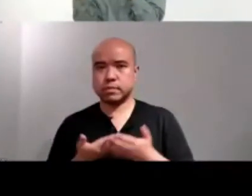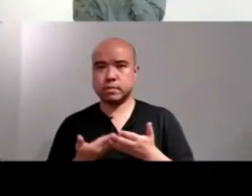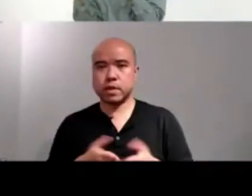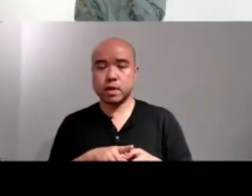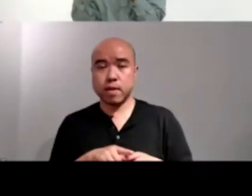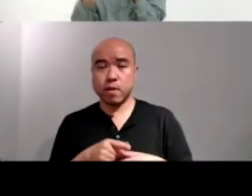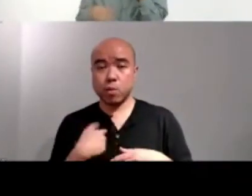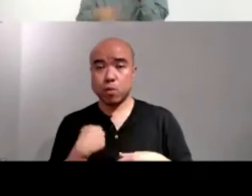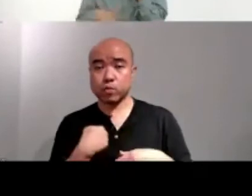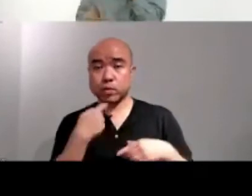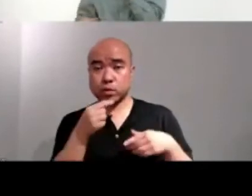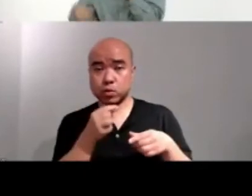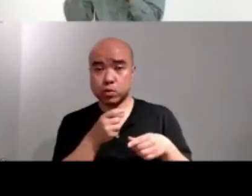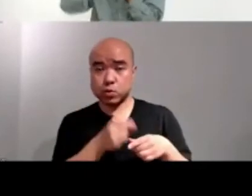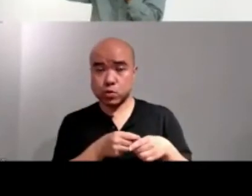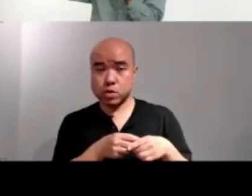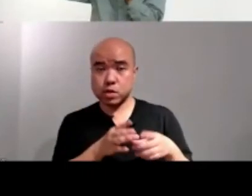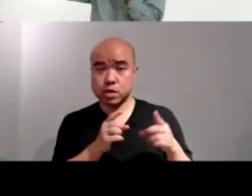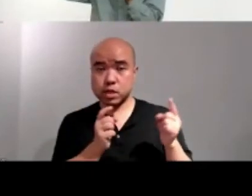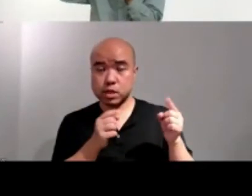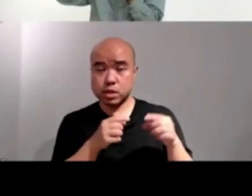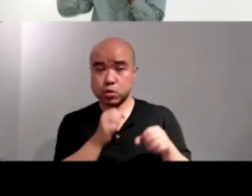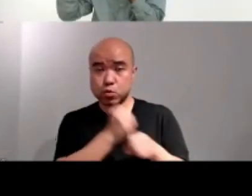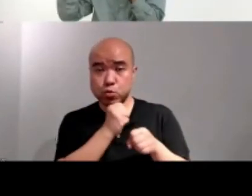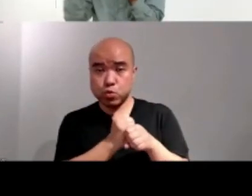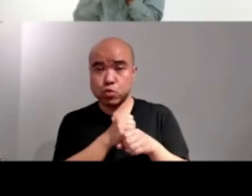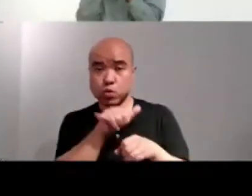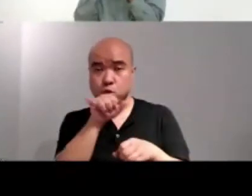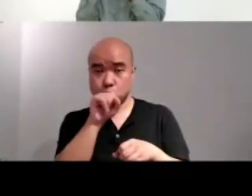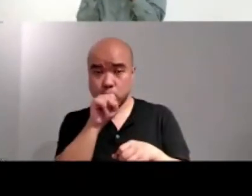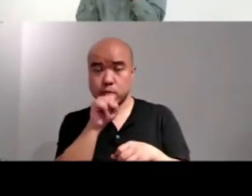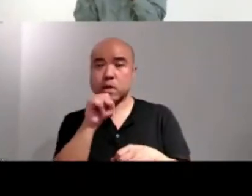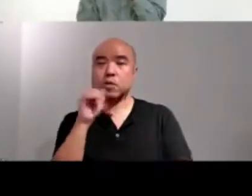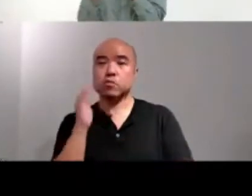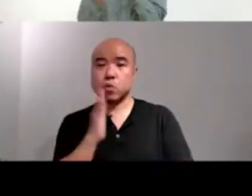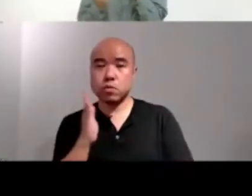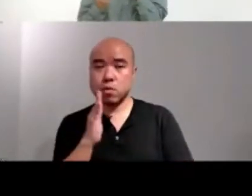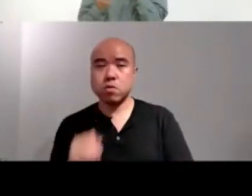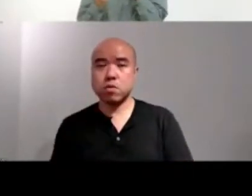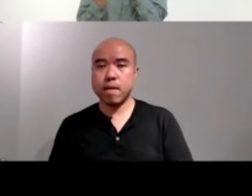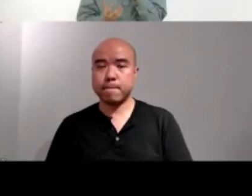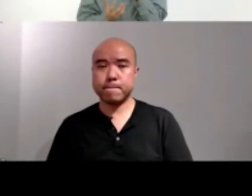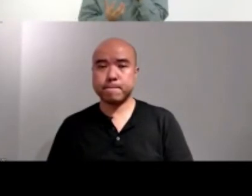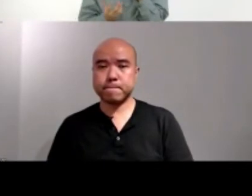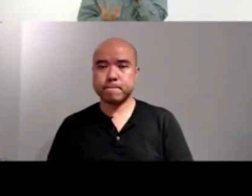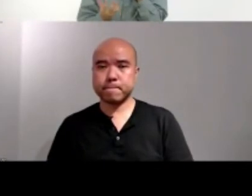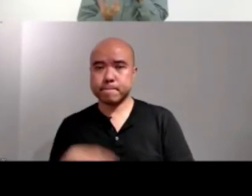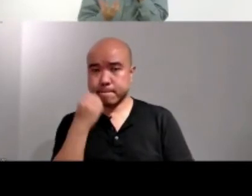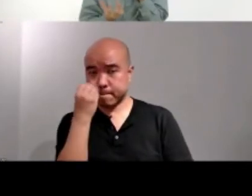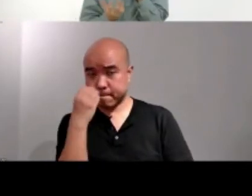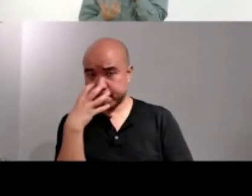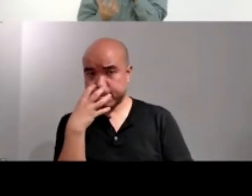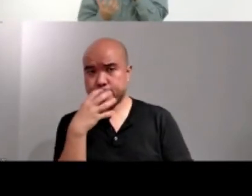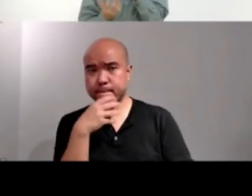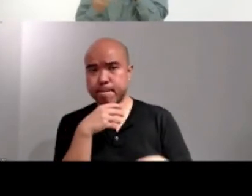司總共嘅員工嘅人數大概有60人嘅，係啦。咁點樣喺一個香港嘅企業入邊可